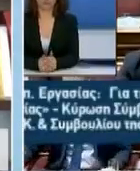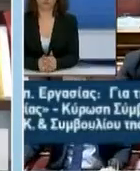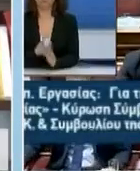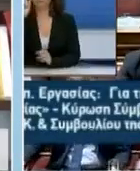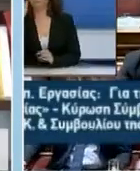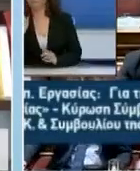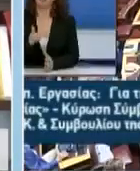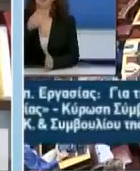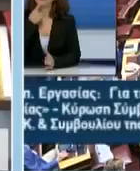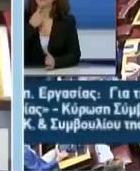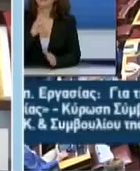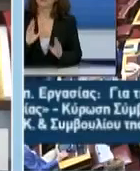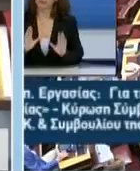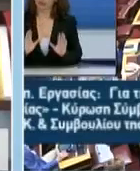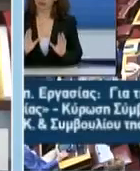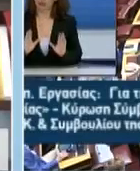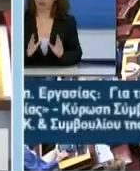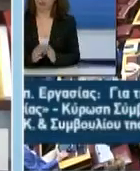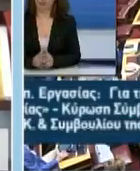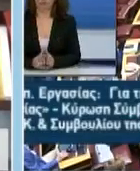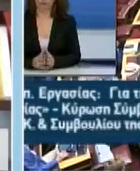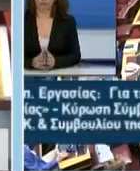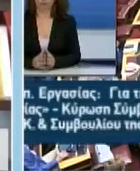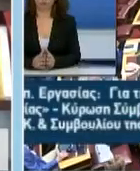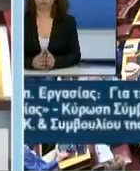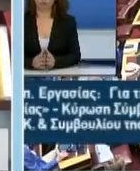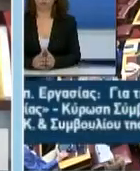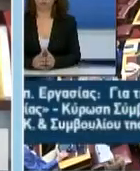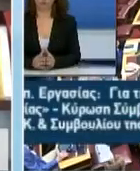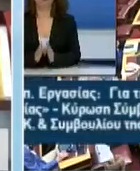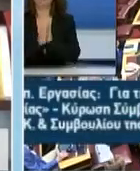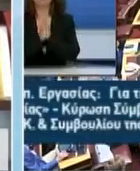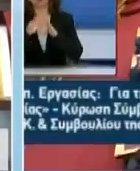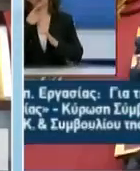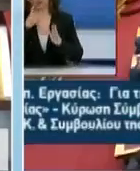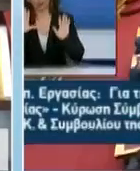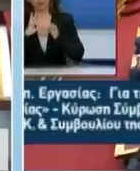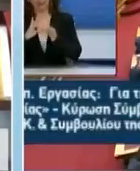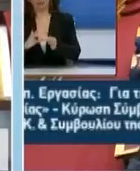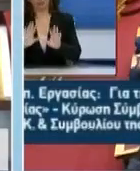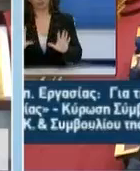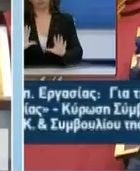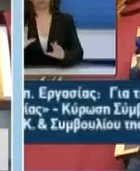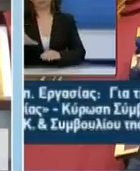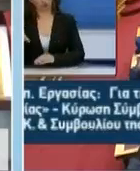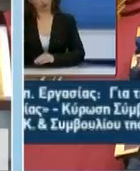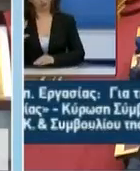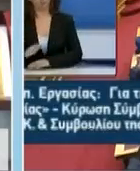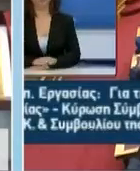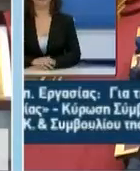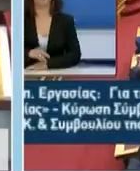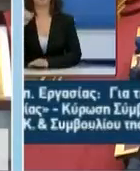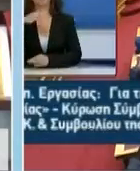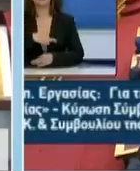έχει αντικειμενικά όλη την ευθύνη. Εσείς τοποποίησατε και στην τοποθέτησή σας και δώσατε την ευκαιρία να Ακούστε, κυρία Καφαντάρη, άκουσα από εσάς